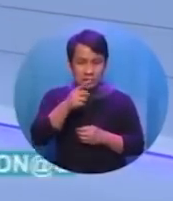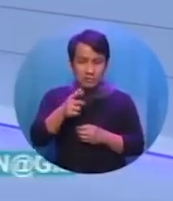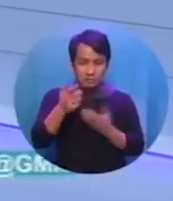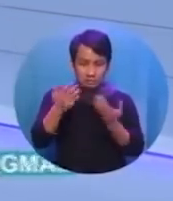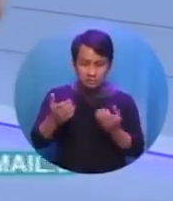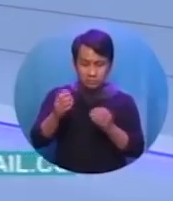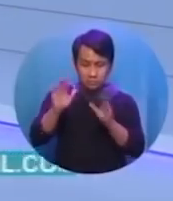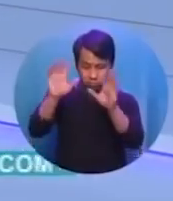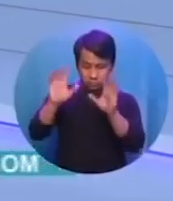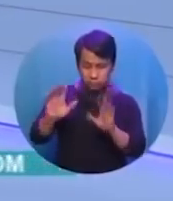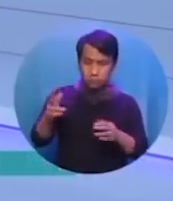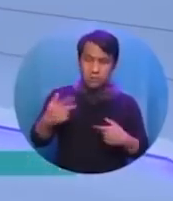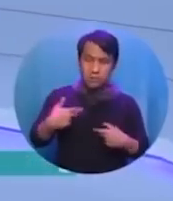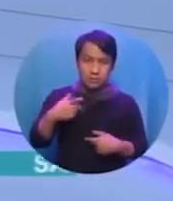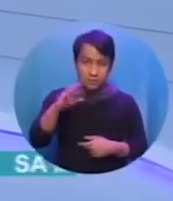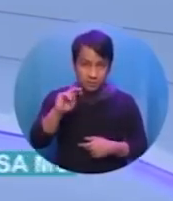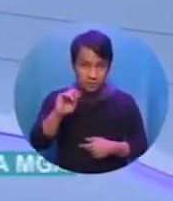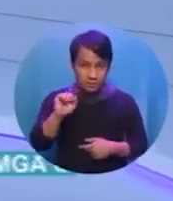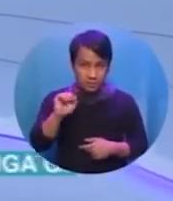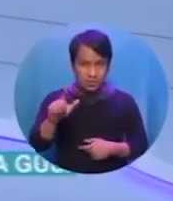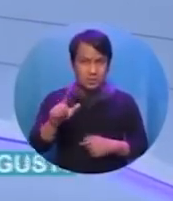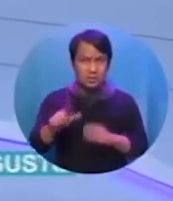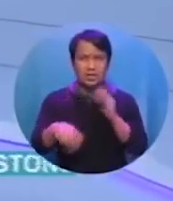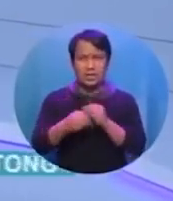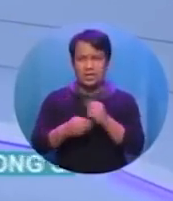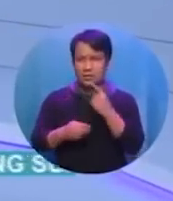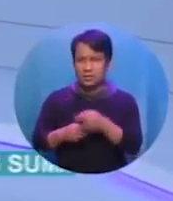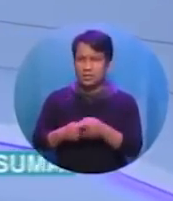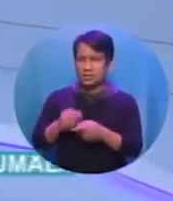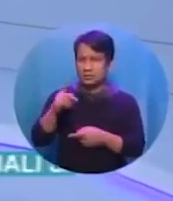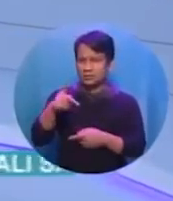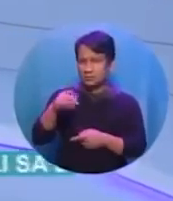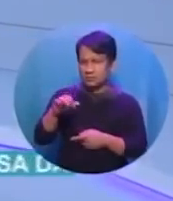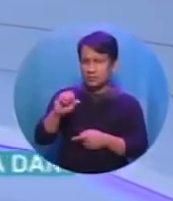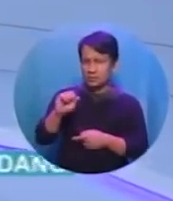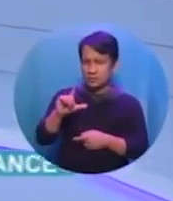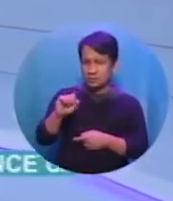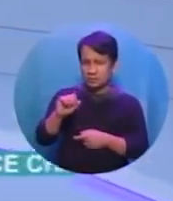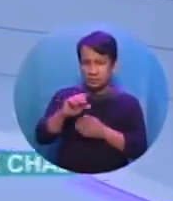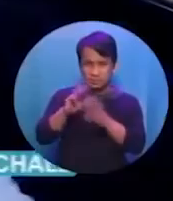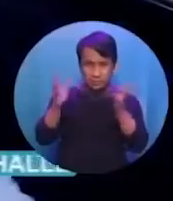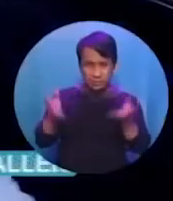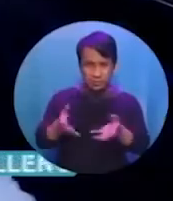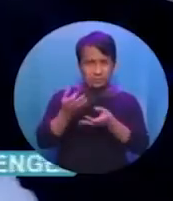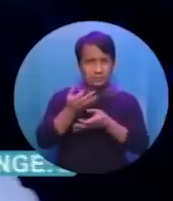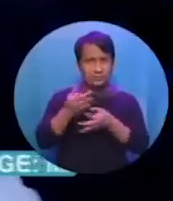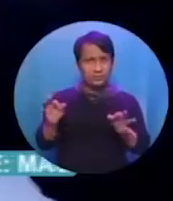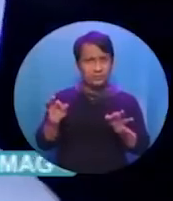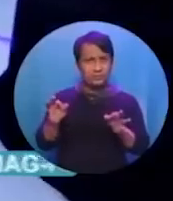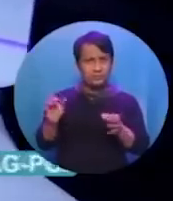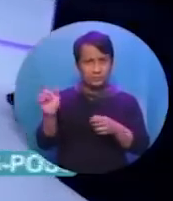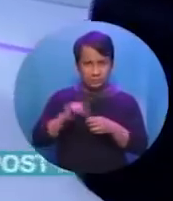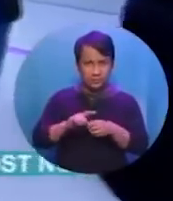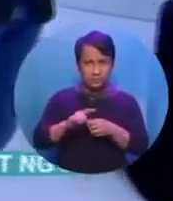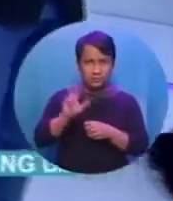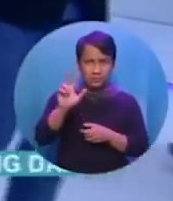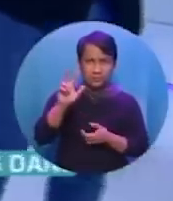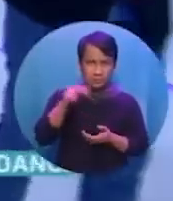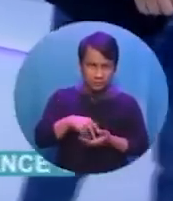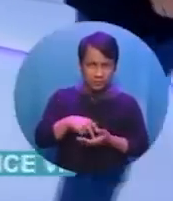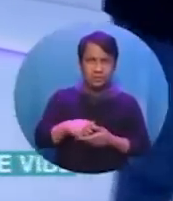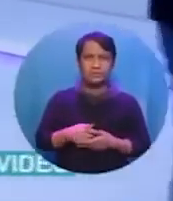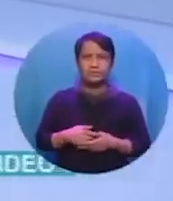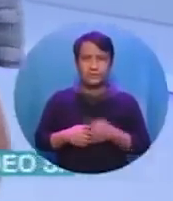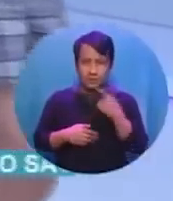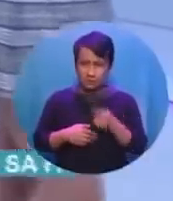dahil awesome ka, meron kang Signal TV, meron niyang prepaid HD box, satellite dish, free installation at libreng load worth 3,000